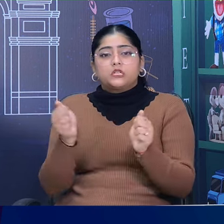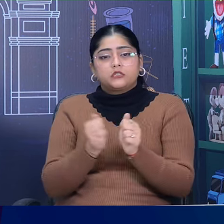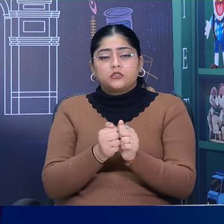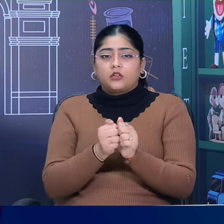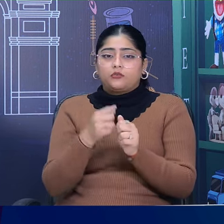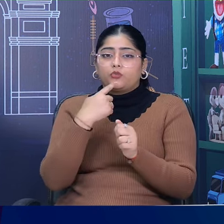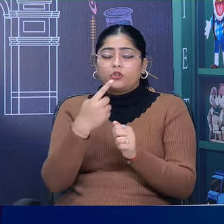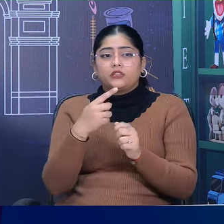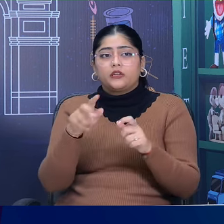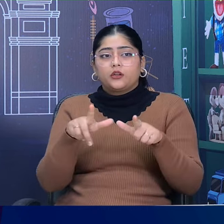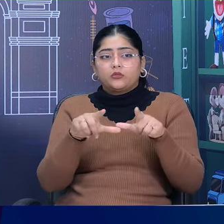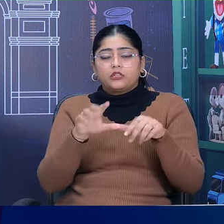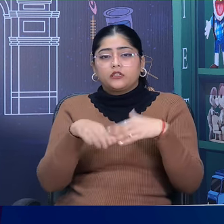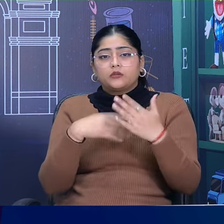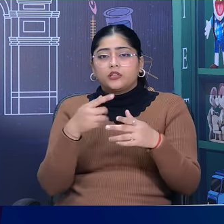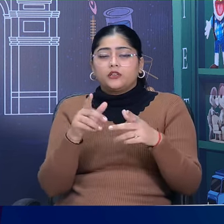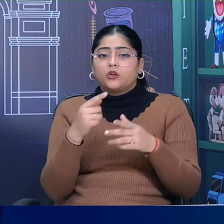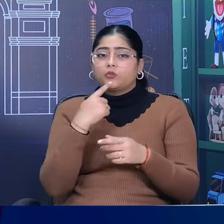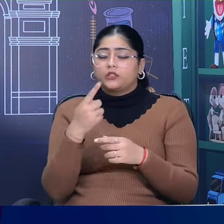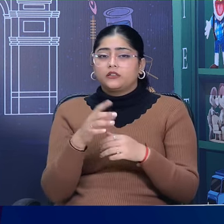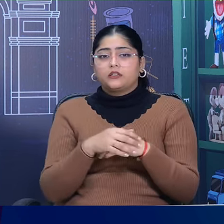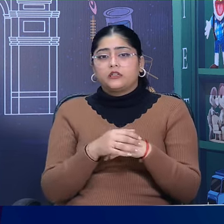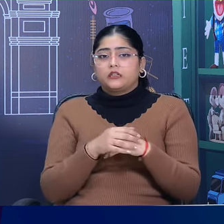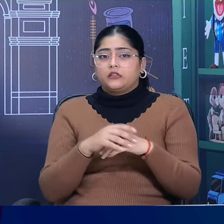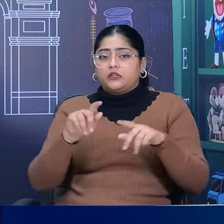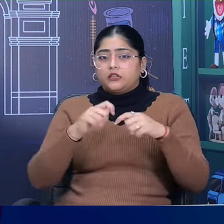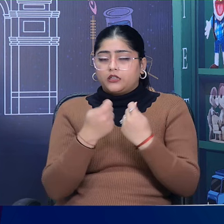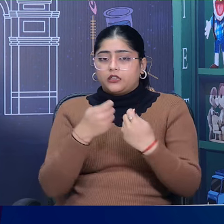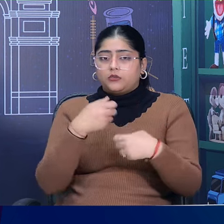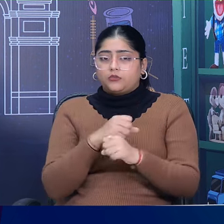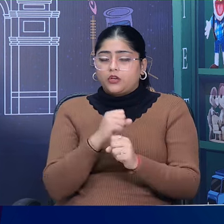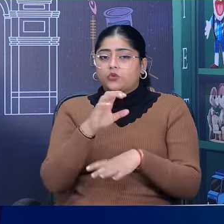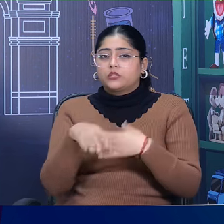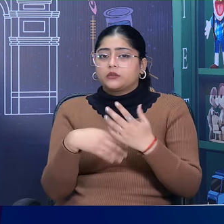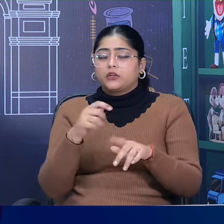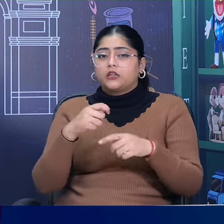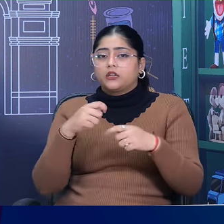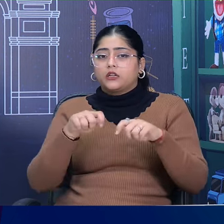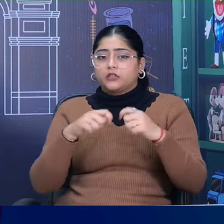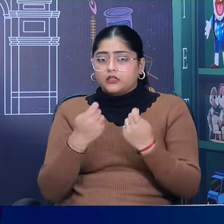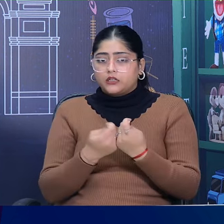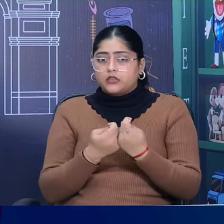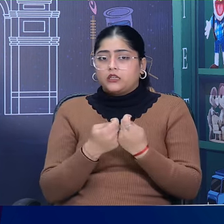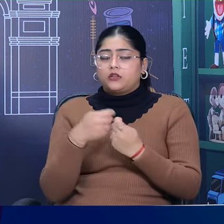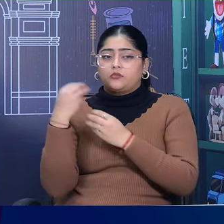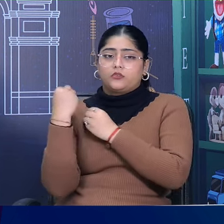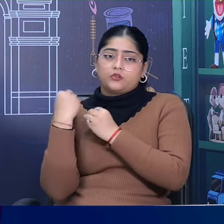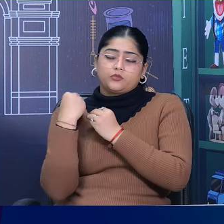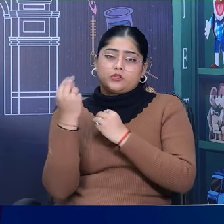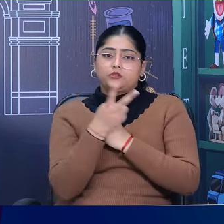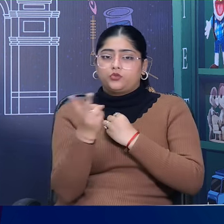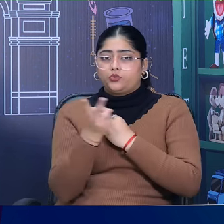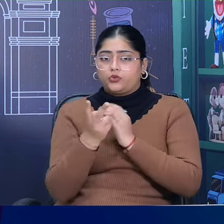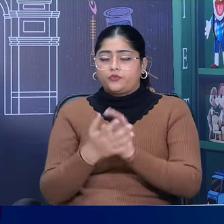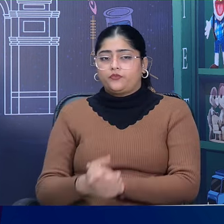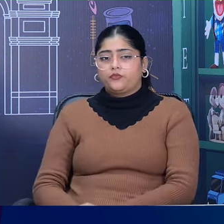गांव में जितनी भी कच्ची सड़कें हैं उनको पक्का करवाया जाए तो वो जो समिति का काम होता है वो भी ग्राम सभा और ग्राम पंचायत करती है